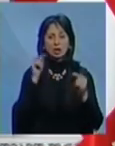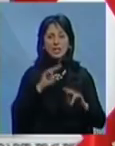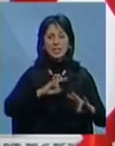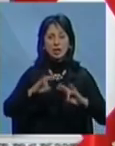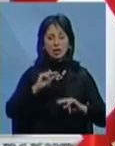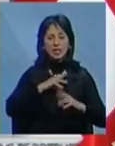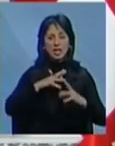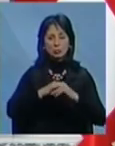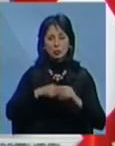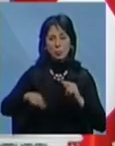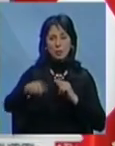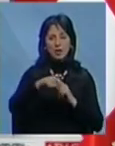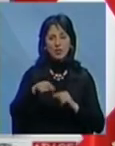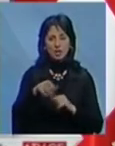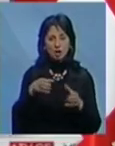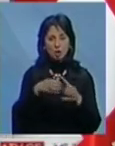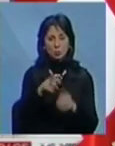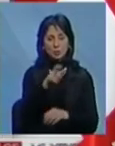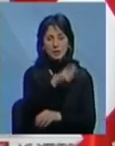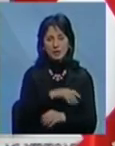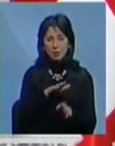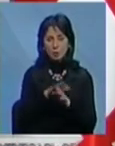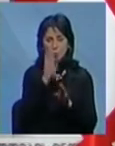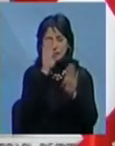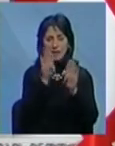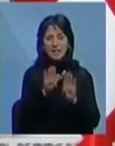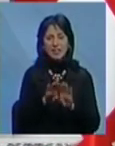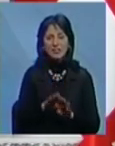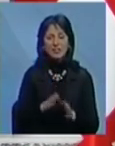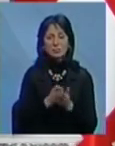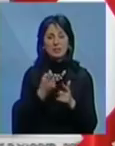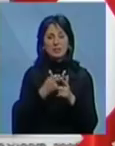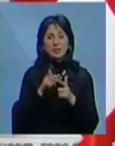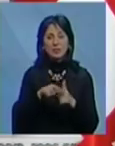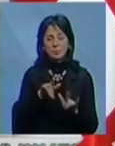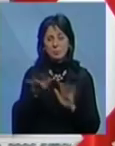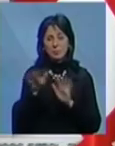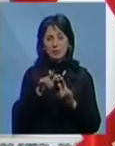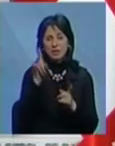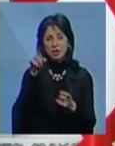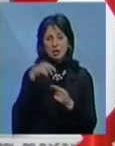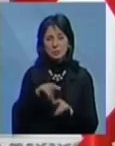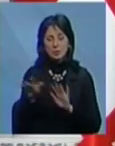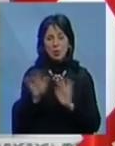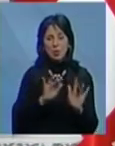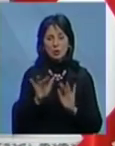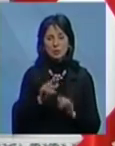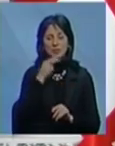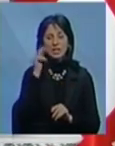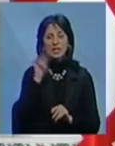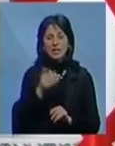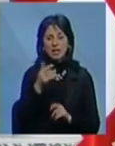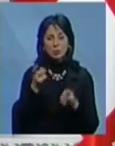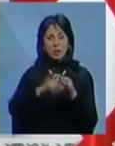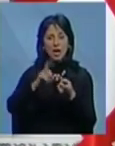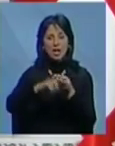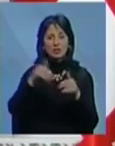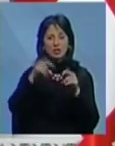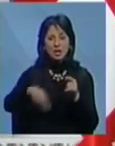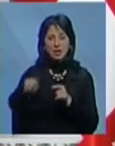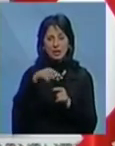ანტიტერორისტული თანამშრომლობის ფარგლებში აღნიშნული ჯგუფის წევრების სრულ იდენტიფიკაციის მიზნით მიმდინარეობს შესაბამისი ღონისძიებები დანაშაულებრივი